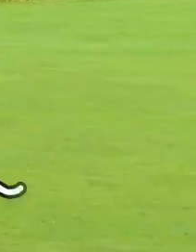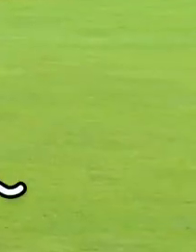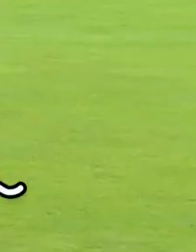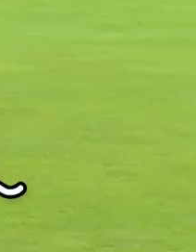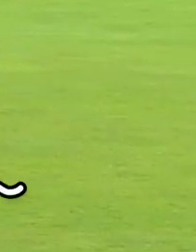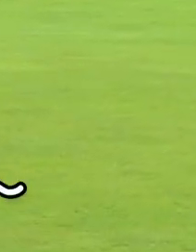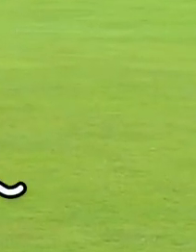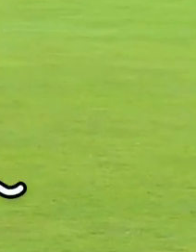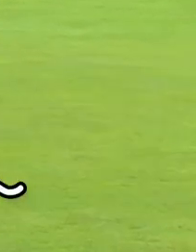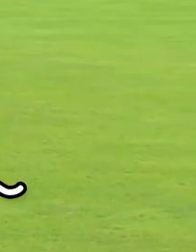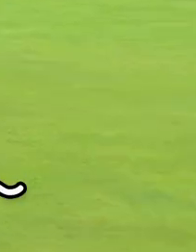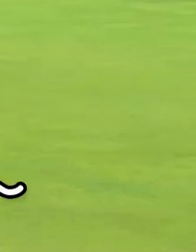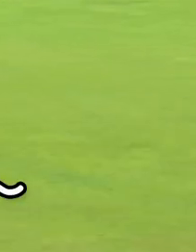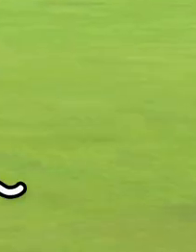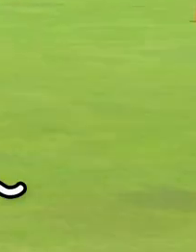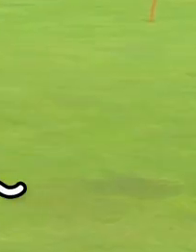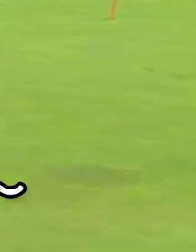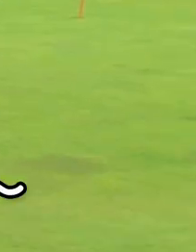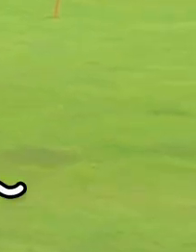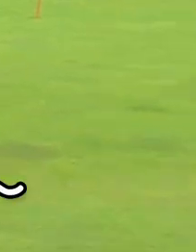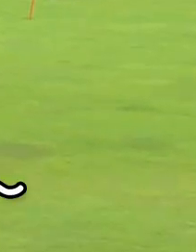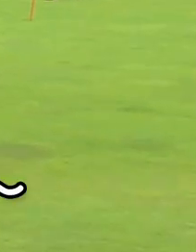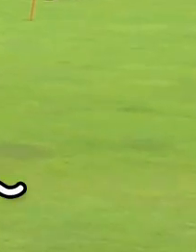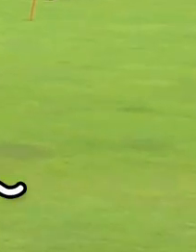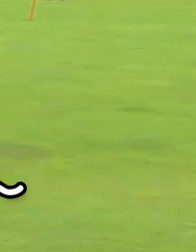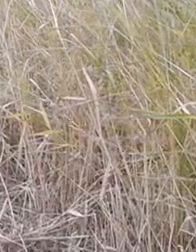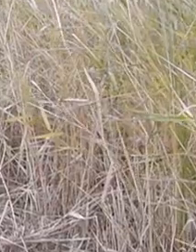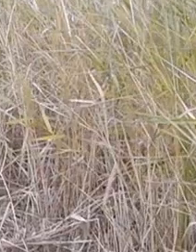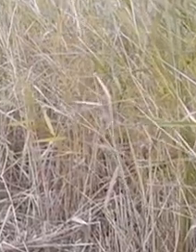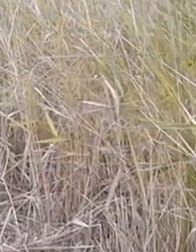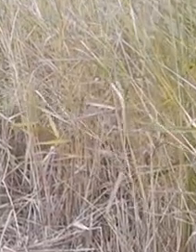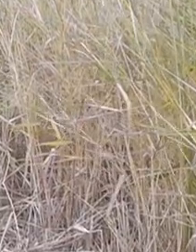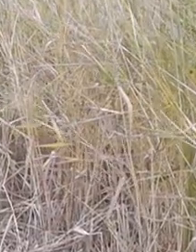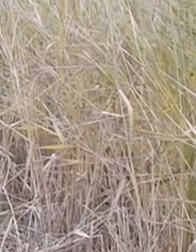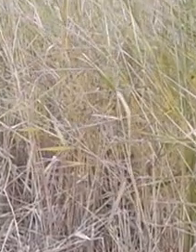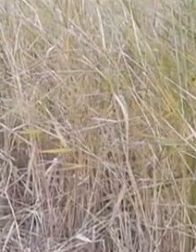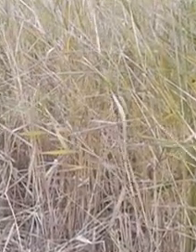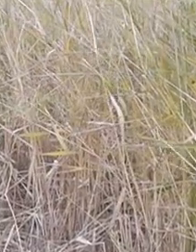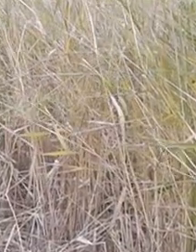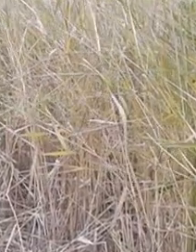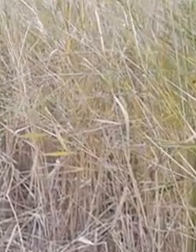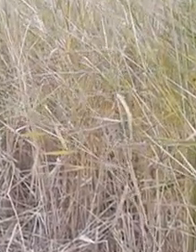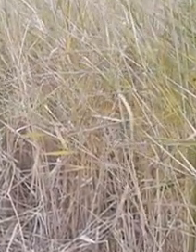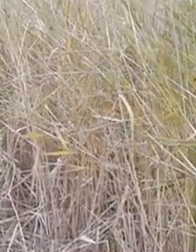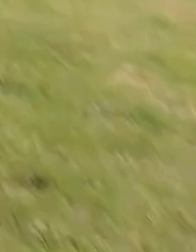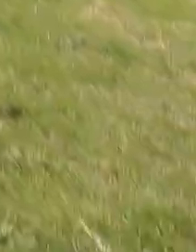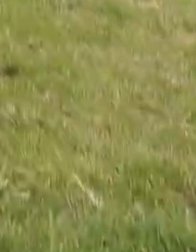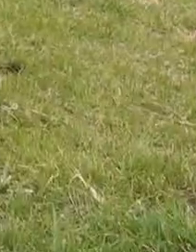꼭꼭 숨어라 머리카락 볼라